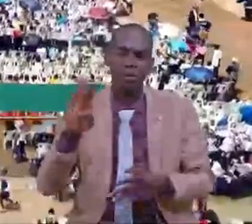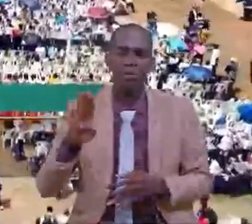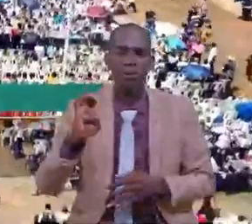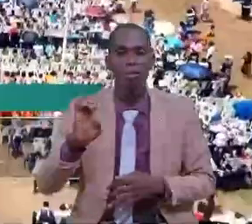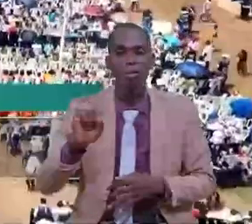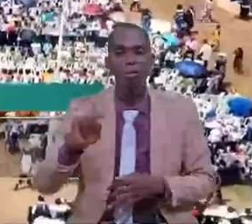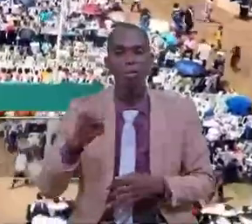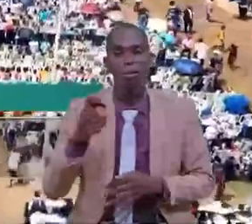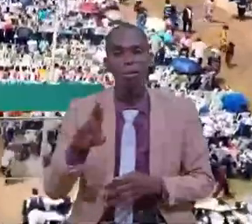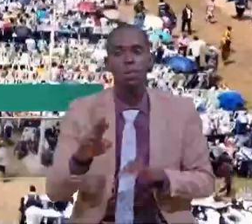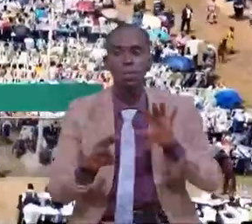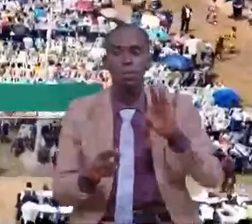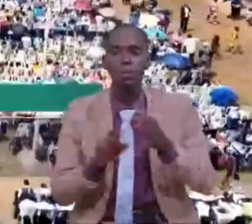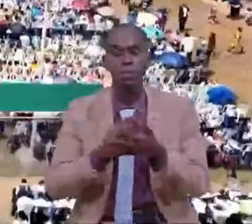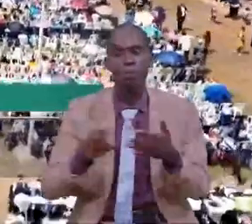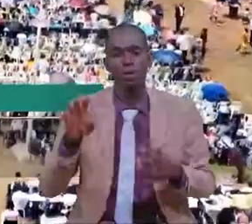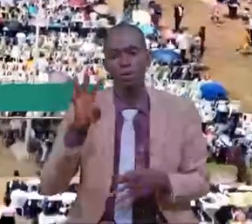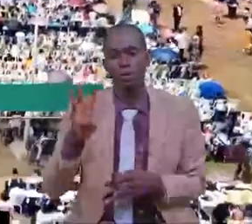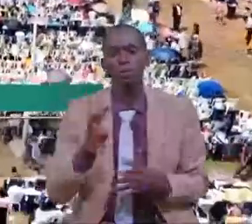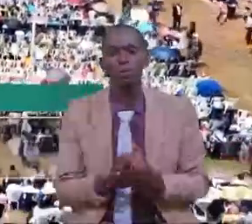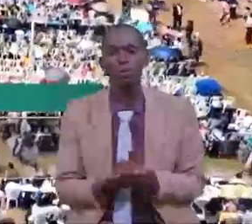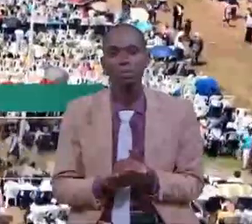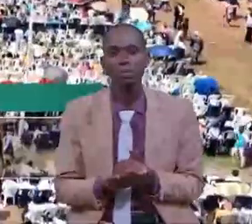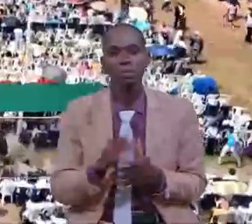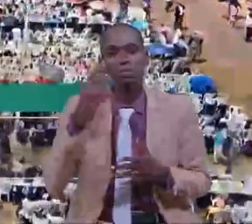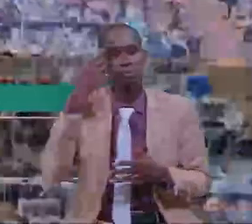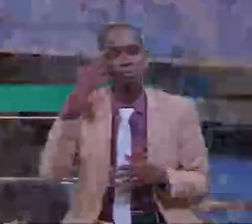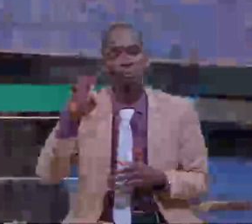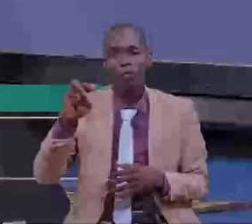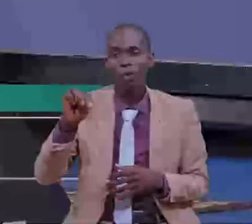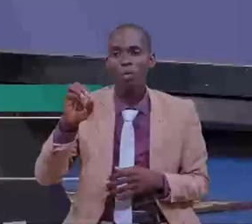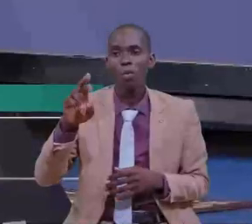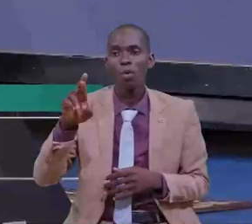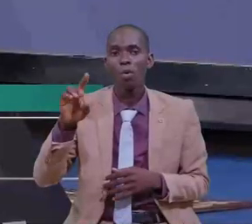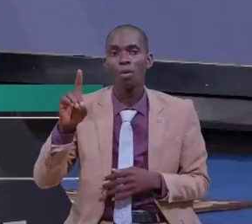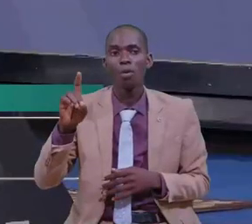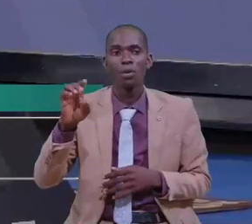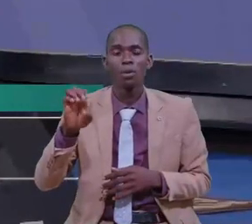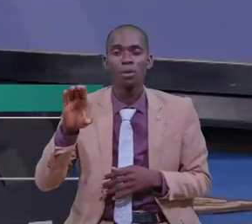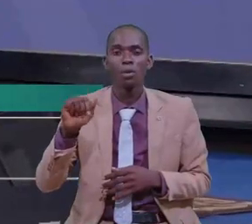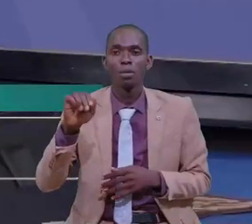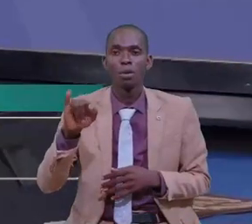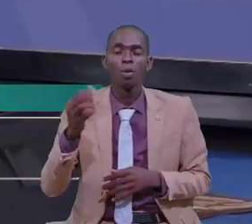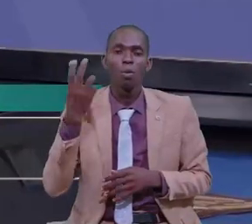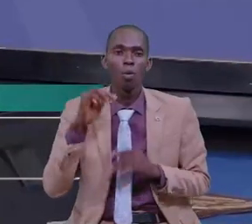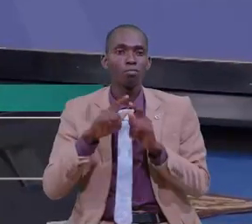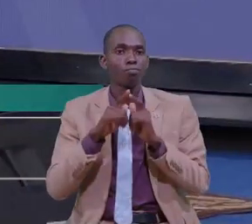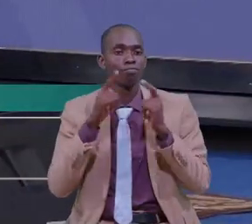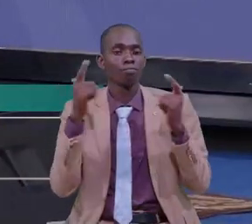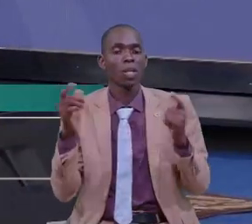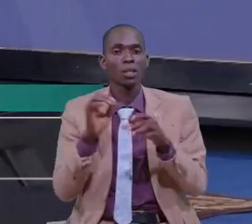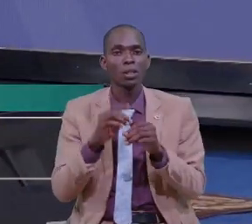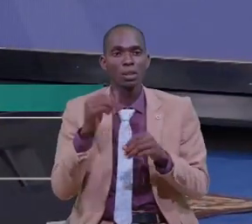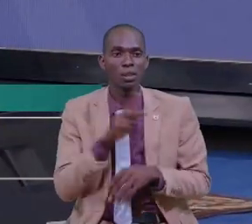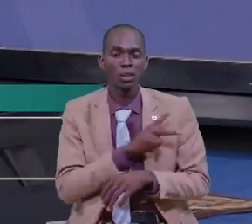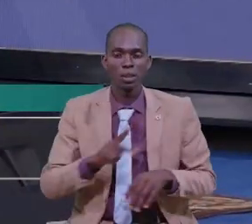le verset 4. Esther 9, verset 4. car Mardoché était